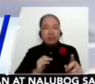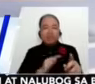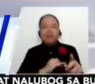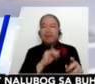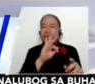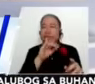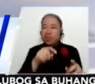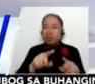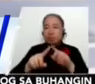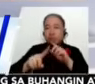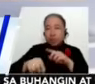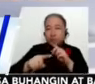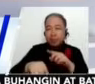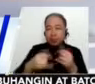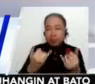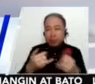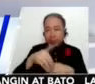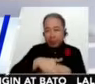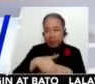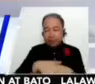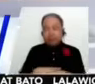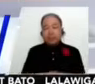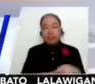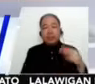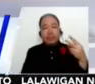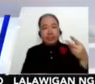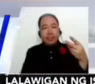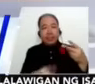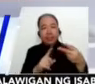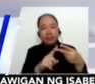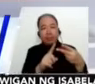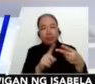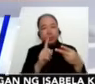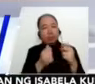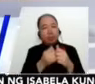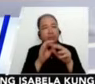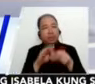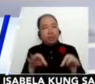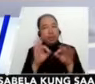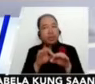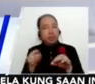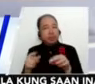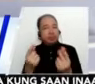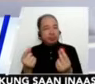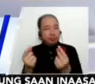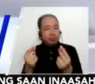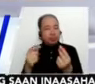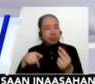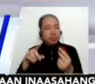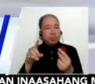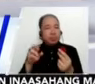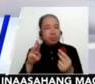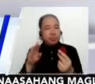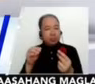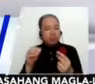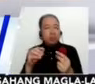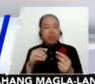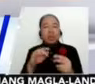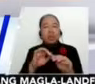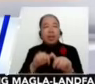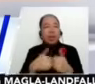mag-responde ngayong gabi. Pangalawa, Emil, sa pinaka-importante ginawa ng PDRRMO, ay yung implementasyon